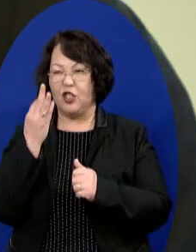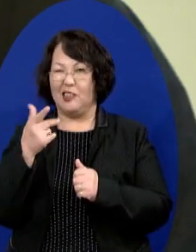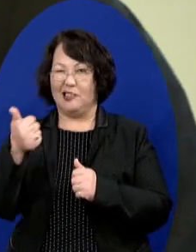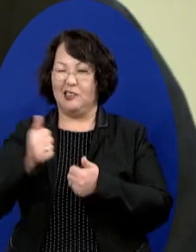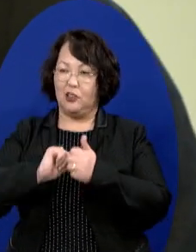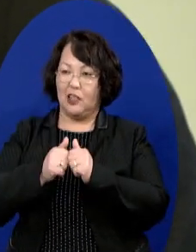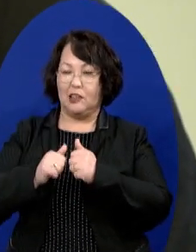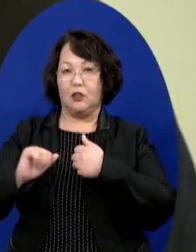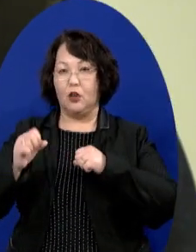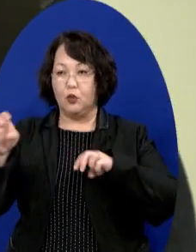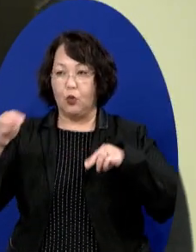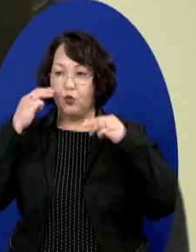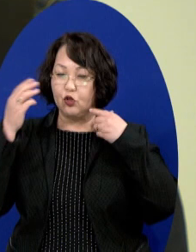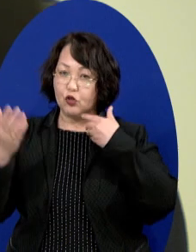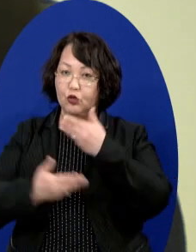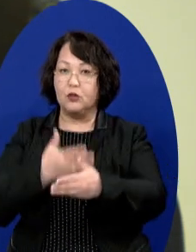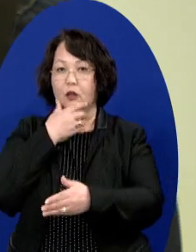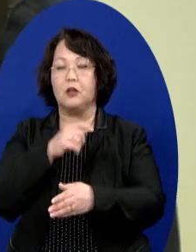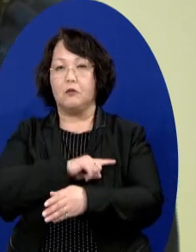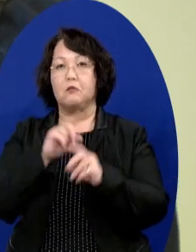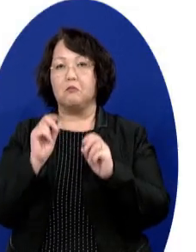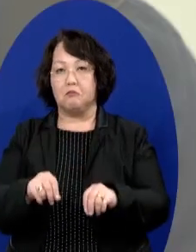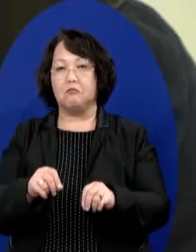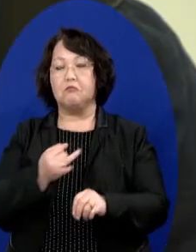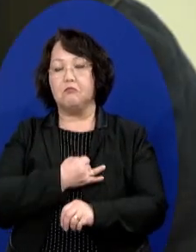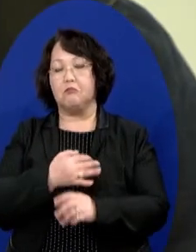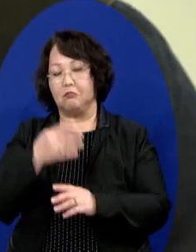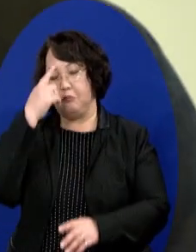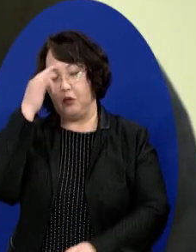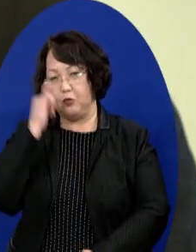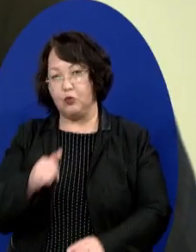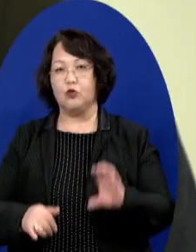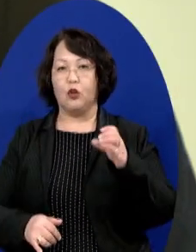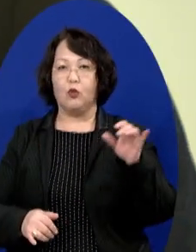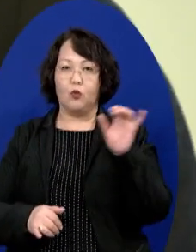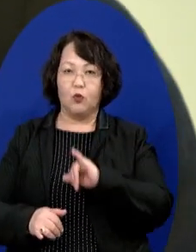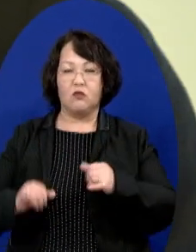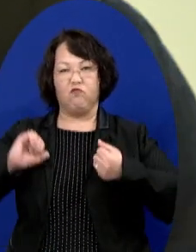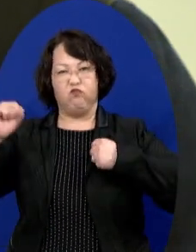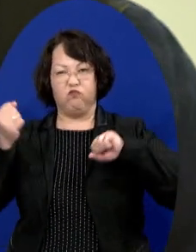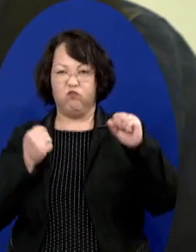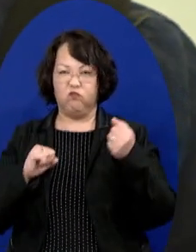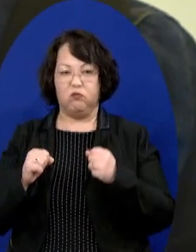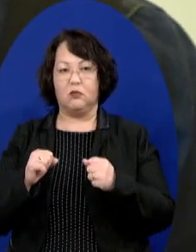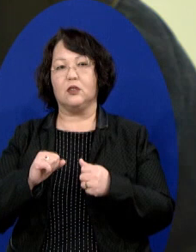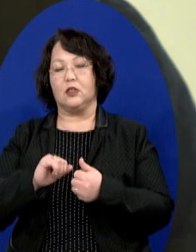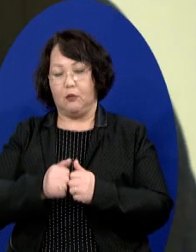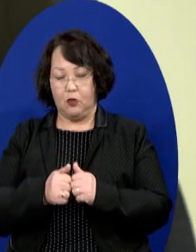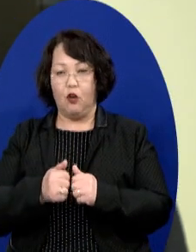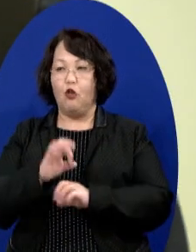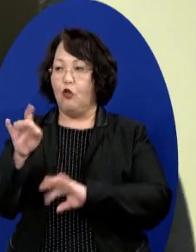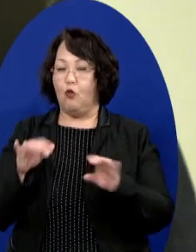туршлага солилцох ийм сайхан тэмцээн болно гэдэгт нь итгэлтэй байна. Зөвхөн Монгол солонгос тамирчид гэлтгүй олон орноос тамирчид ирж оролцох